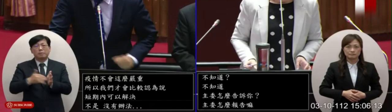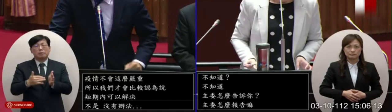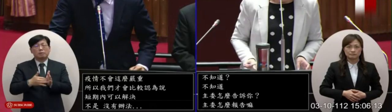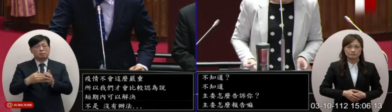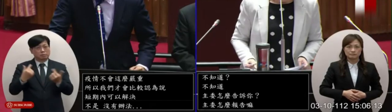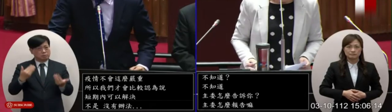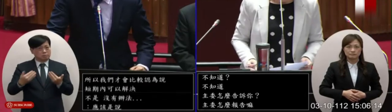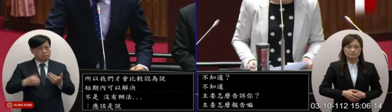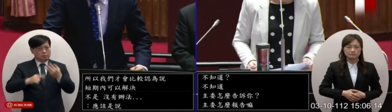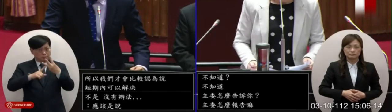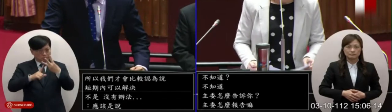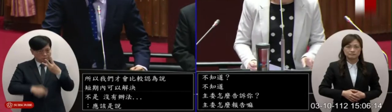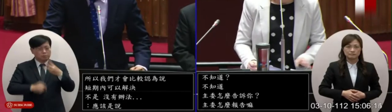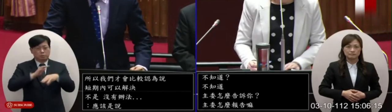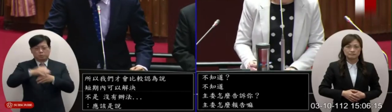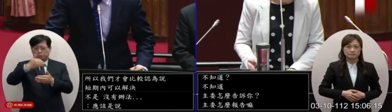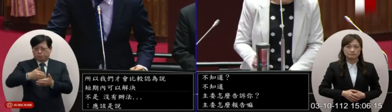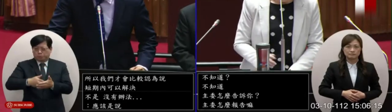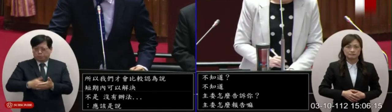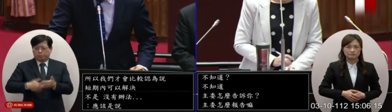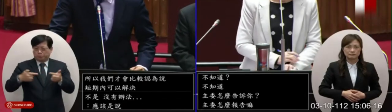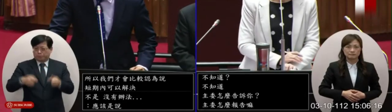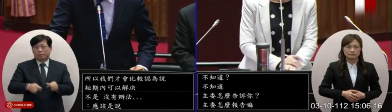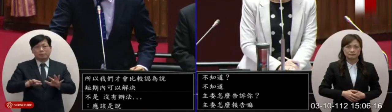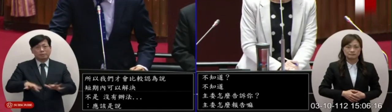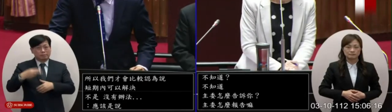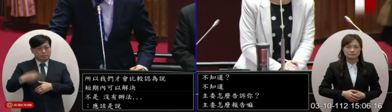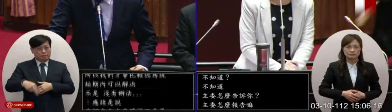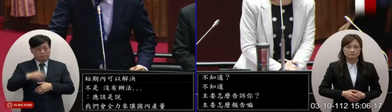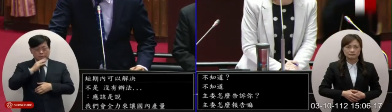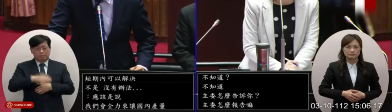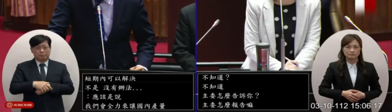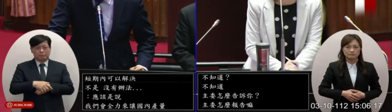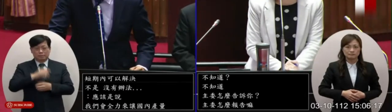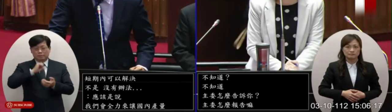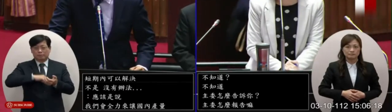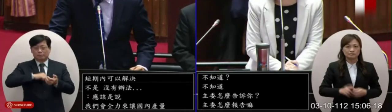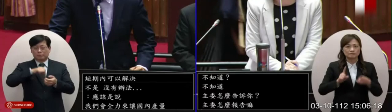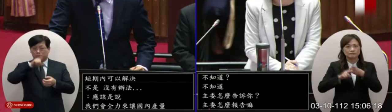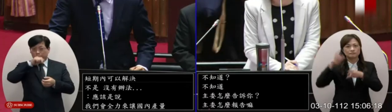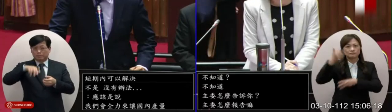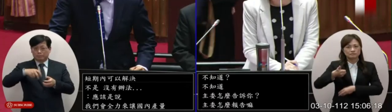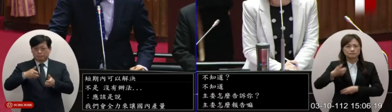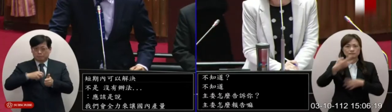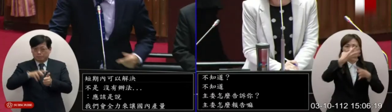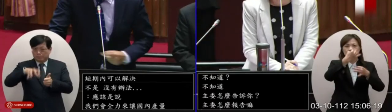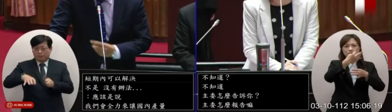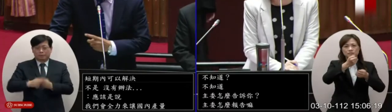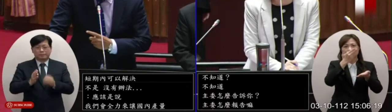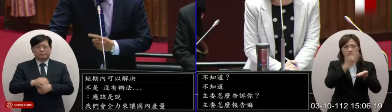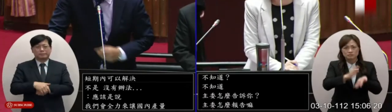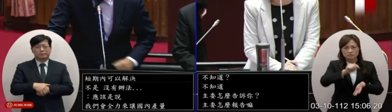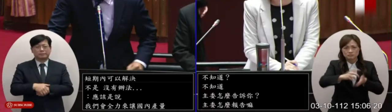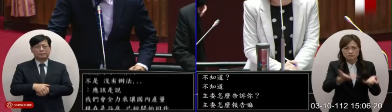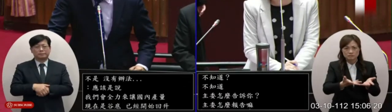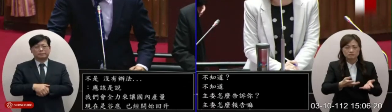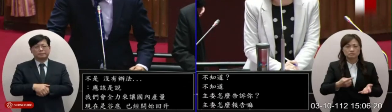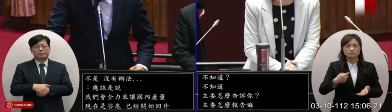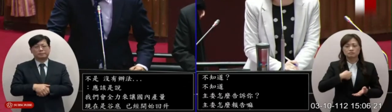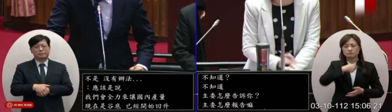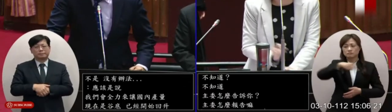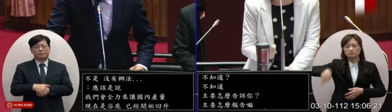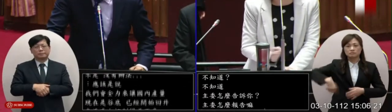响在三月会减少，而且现在的蛋中期厂跟蛋厂 什么时候可以解决？我们作为老百